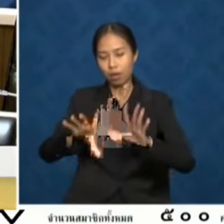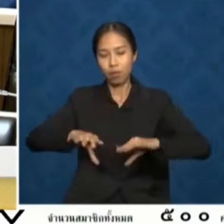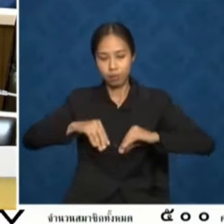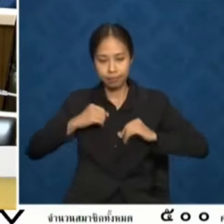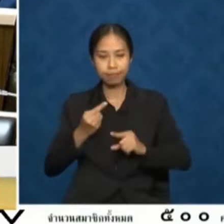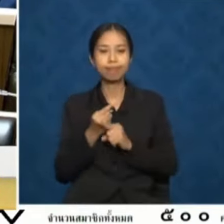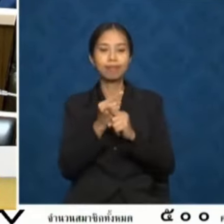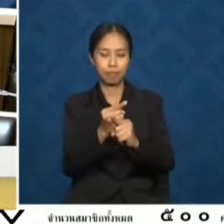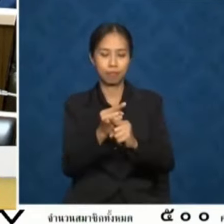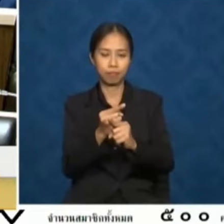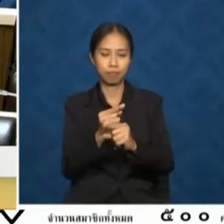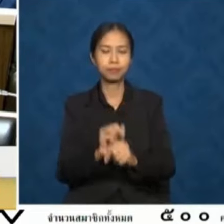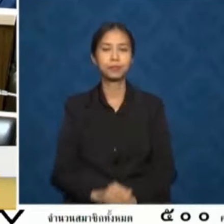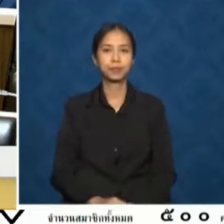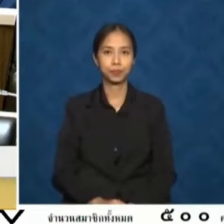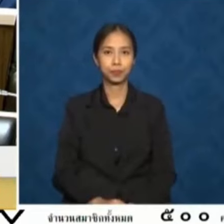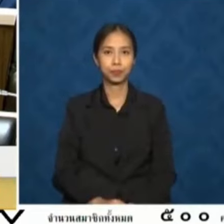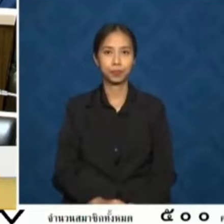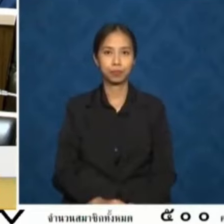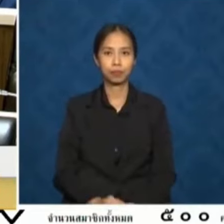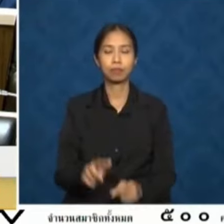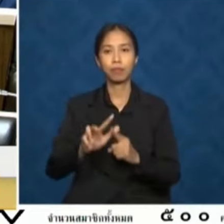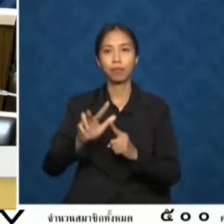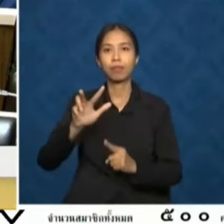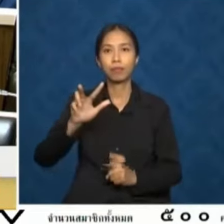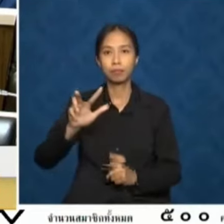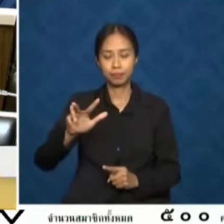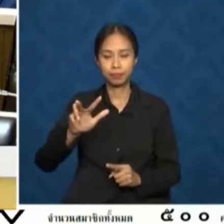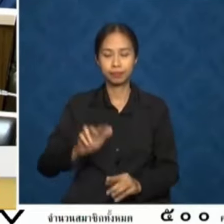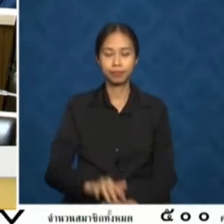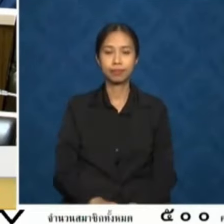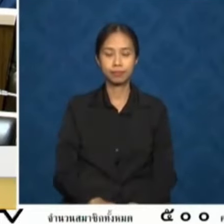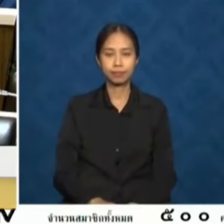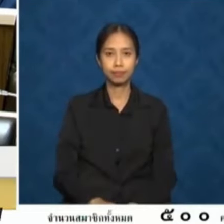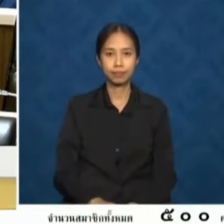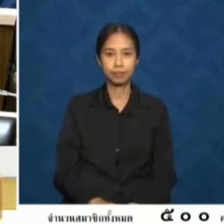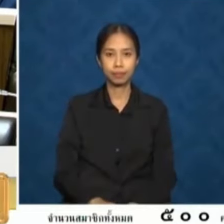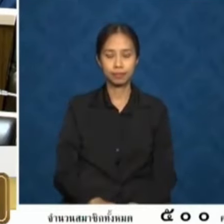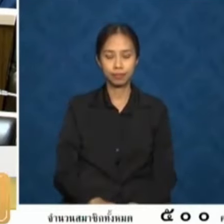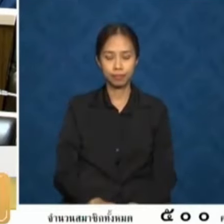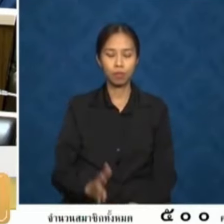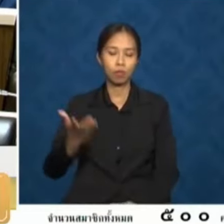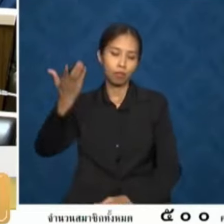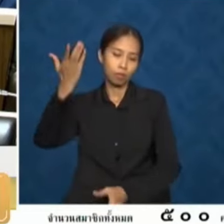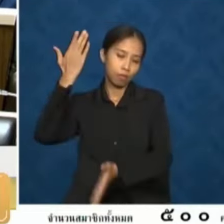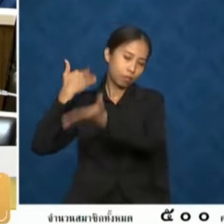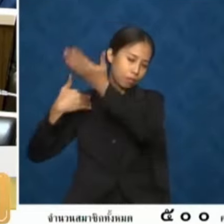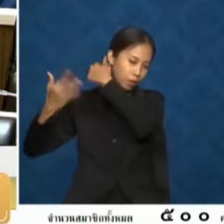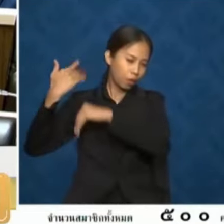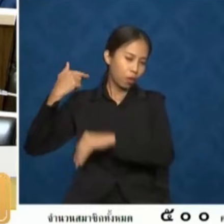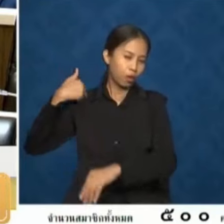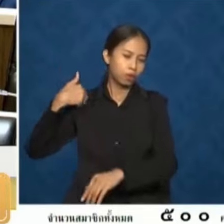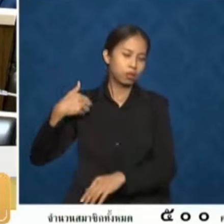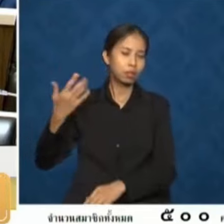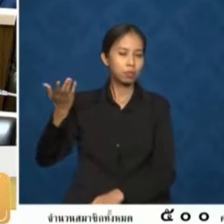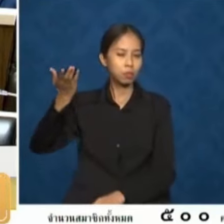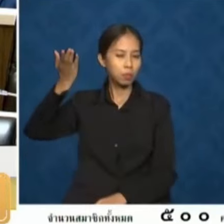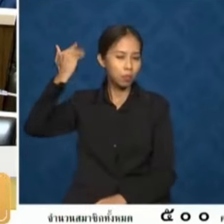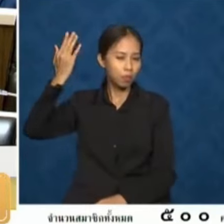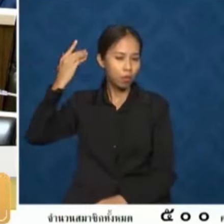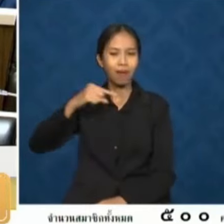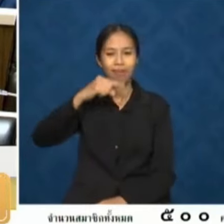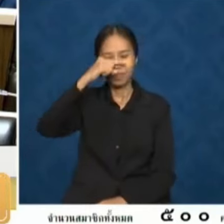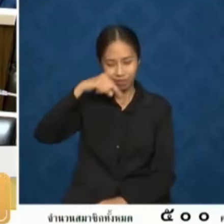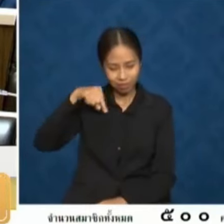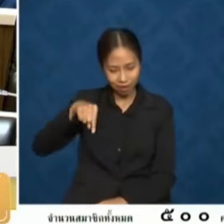ของสังคมครับประเด็นที่สามท่านประธานครับประวัติศาสตร์ที่เลวร้ายของไทยเกิด